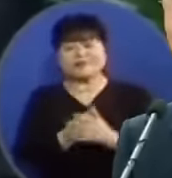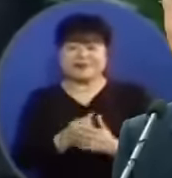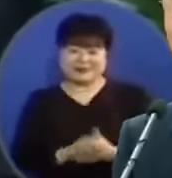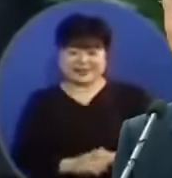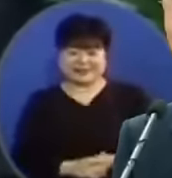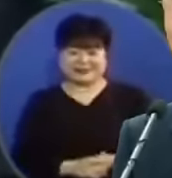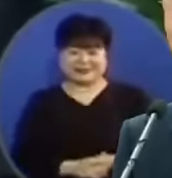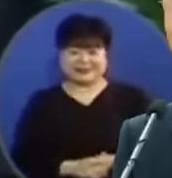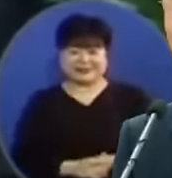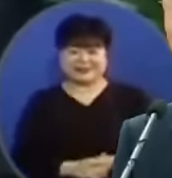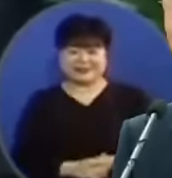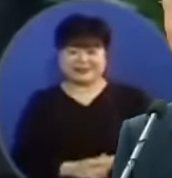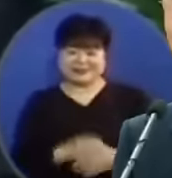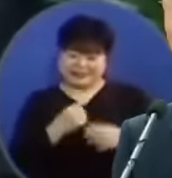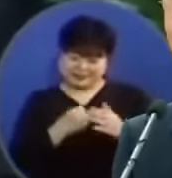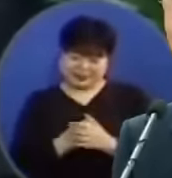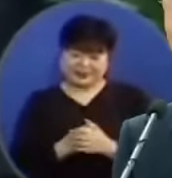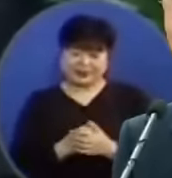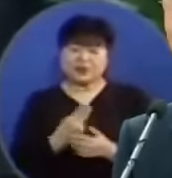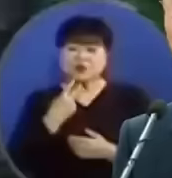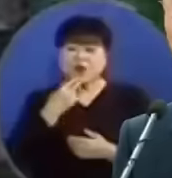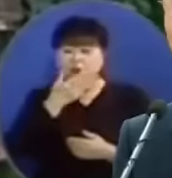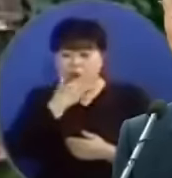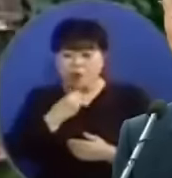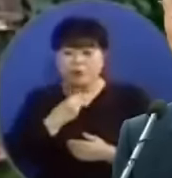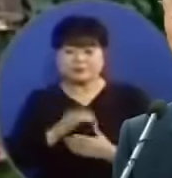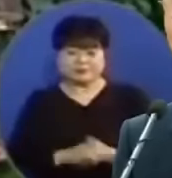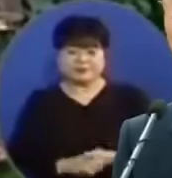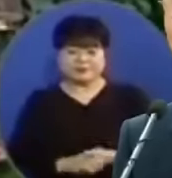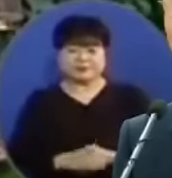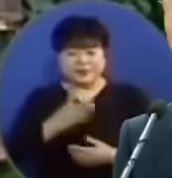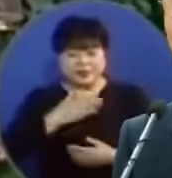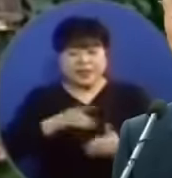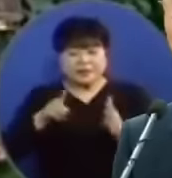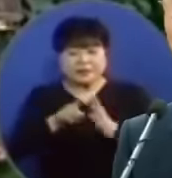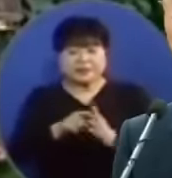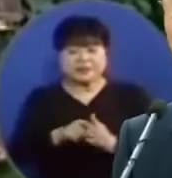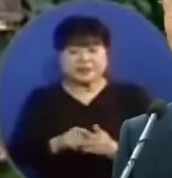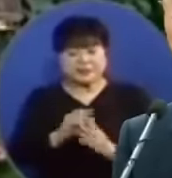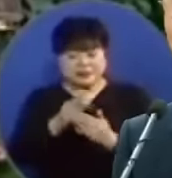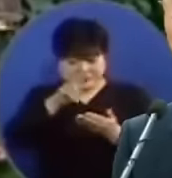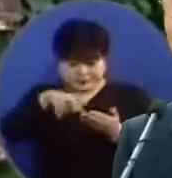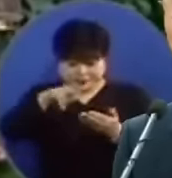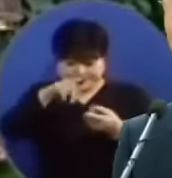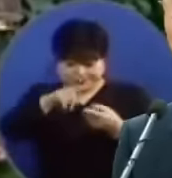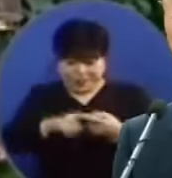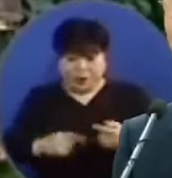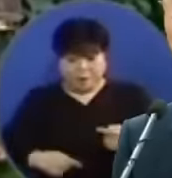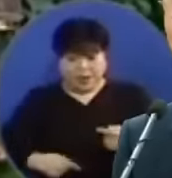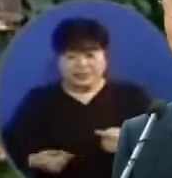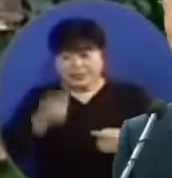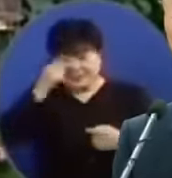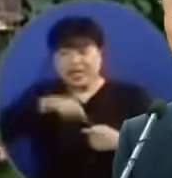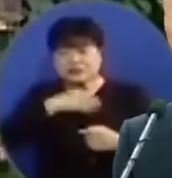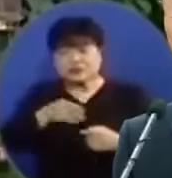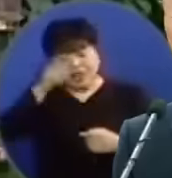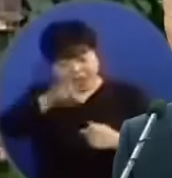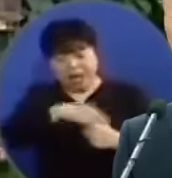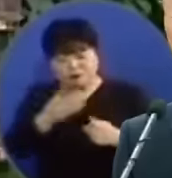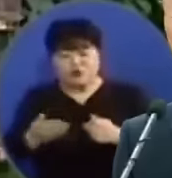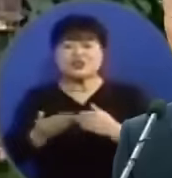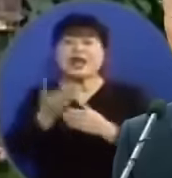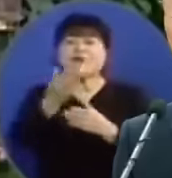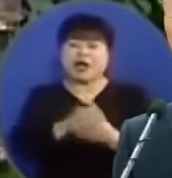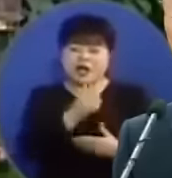것입니다. 그러므로 요한복음 7장 38절에 나를 믿는 자는 성경에 있는 것 같이 그 배에서 생수의 강이